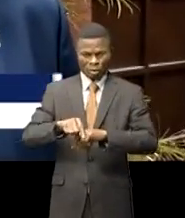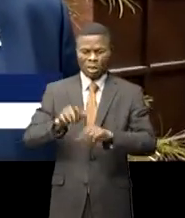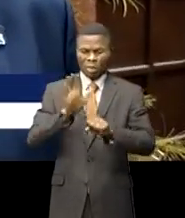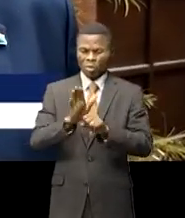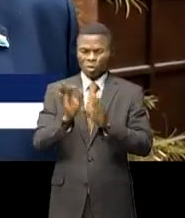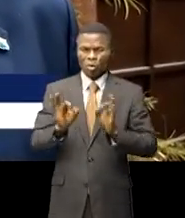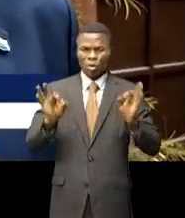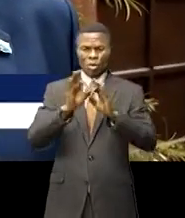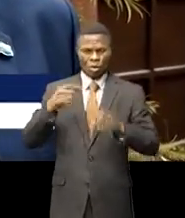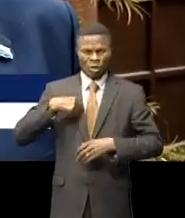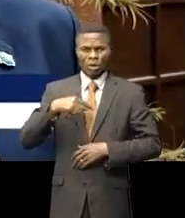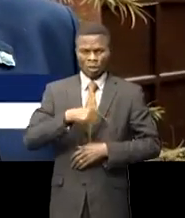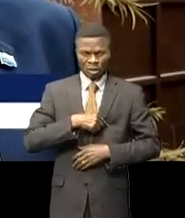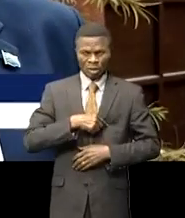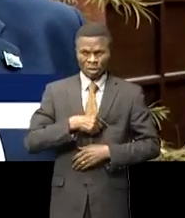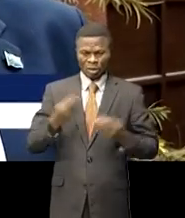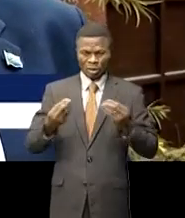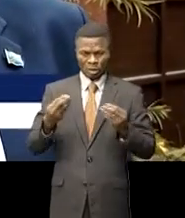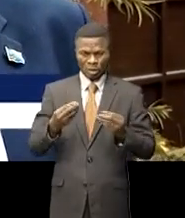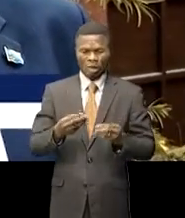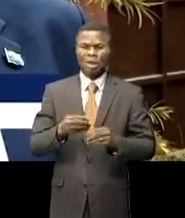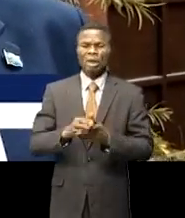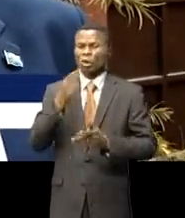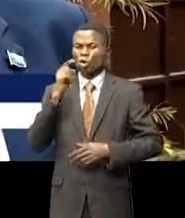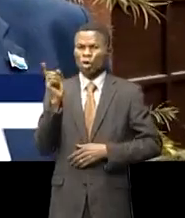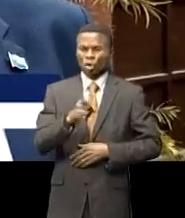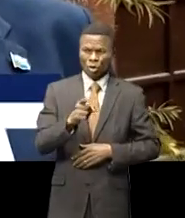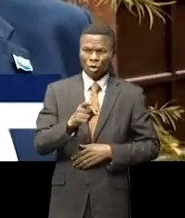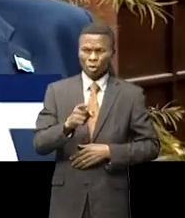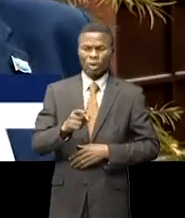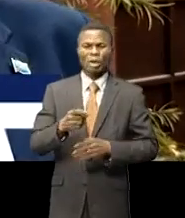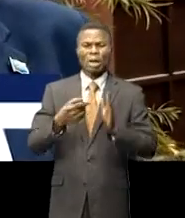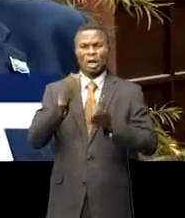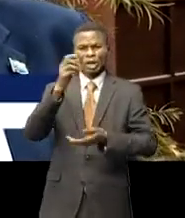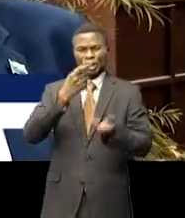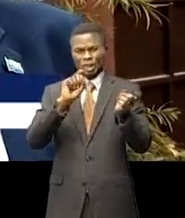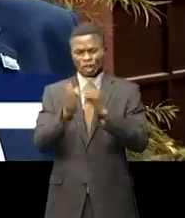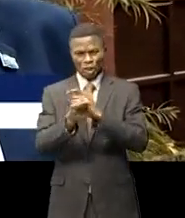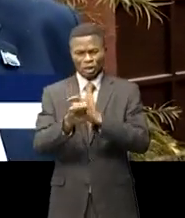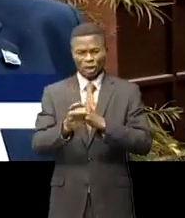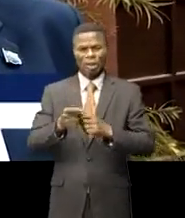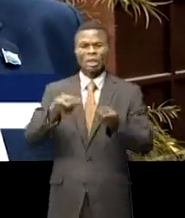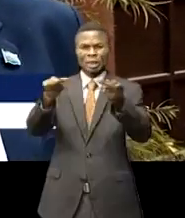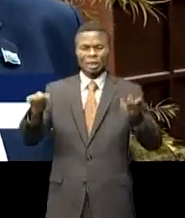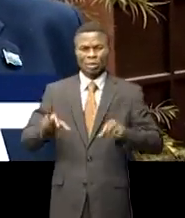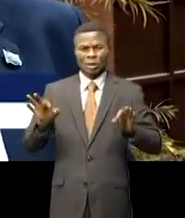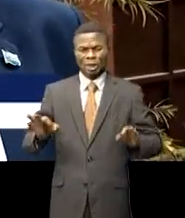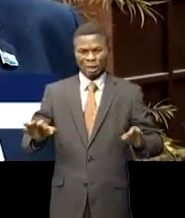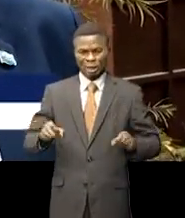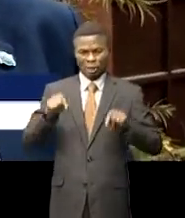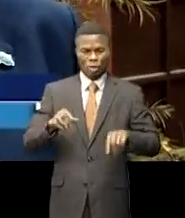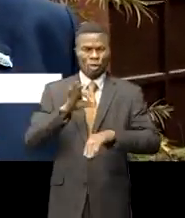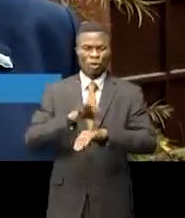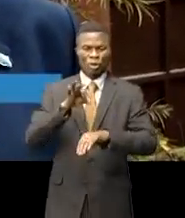important, c'est que nous réussissions à redorer l'image de nos parcs et de nos réserves. Aujourd'hui, nous avons la